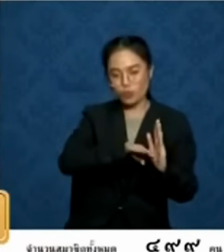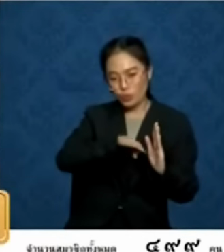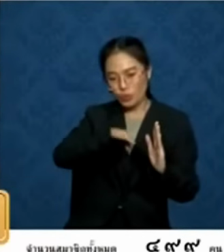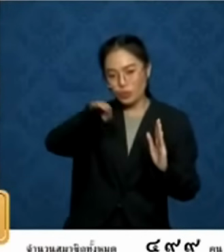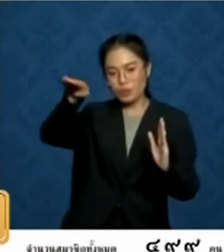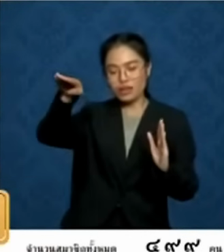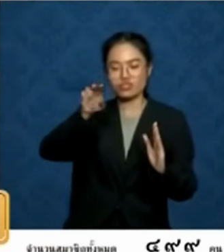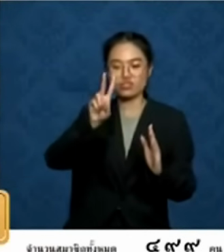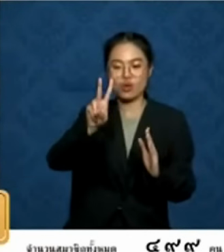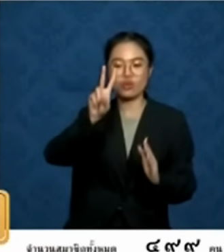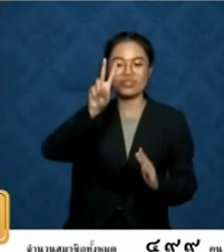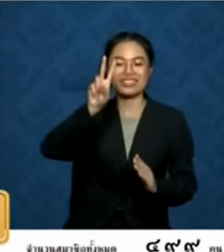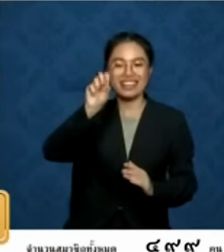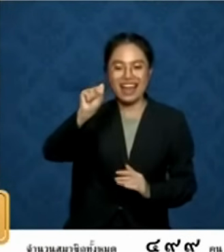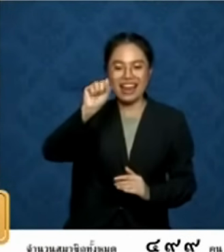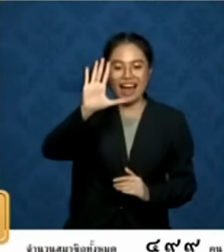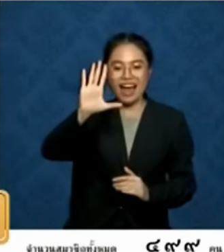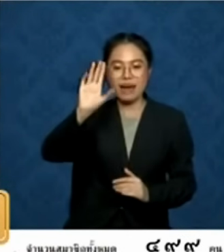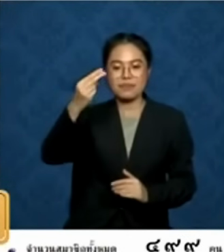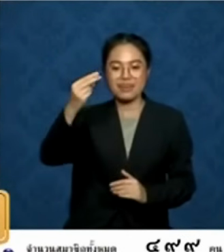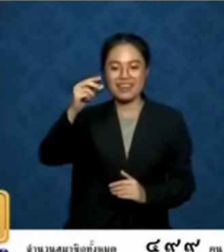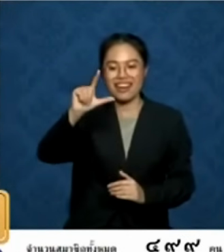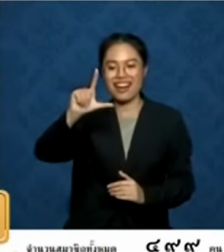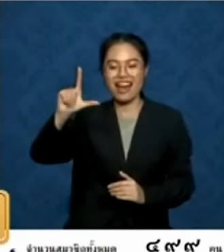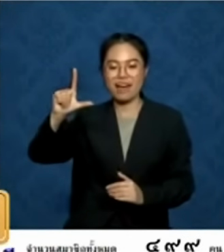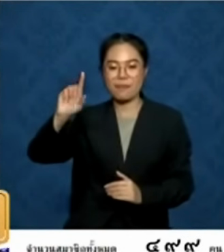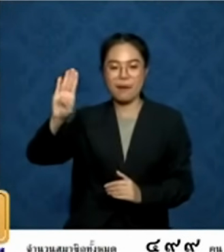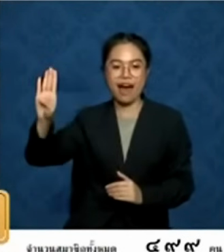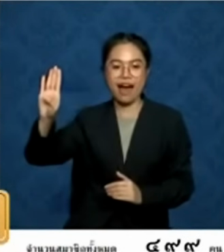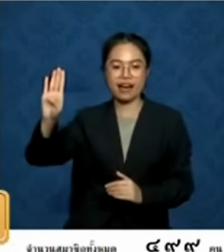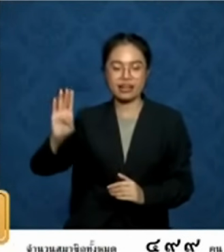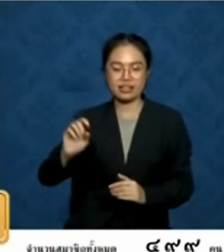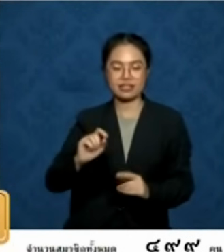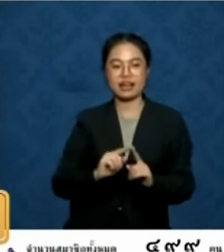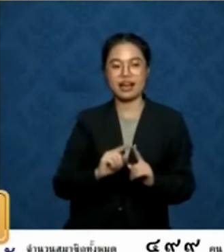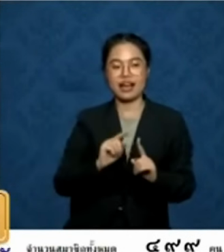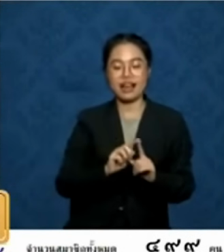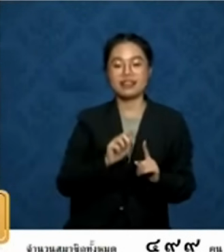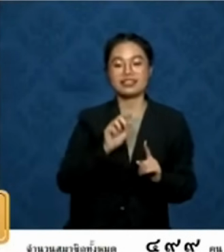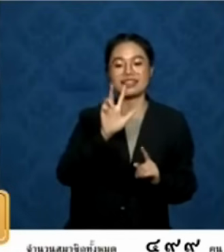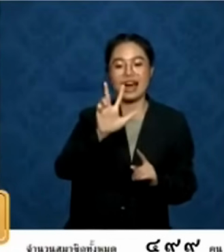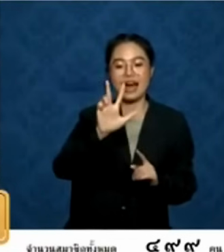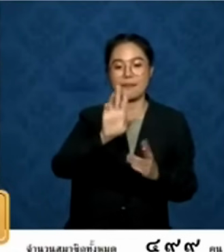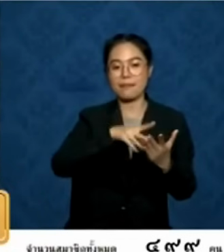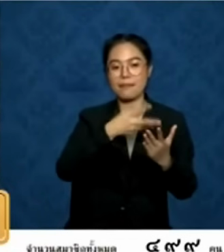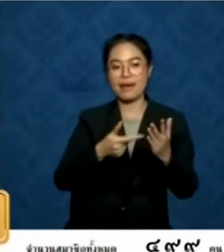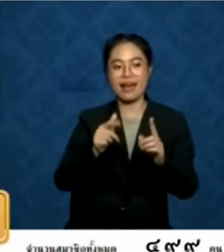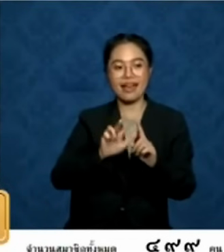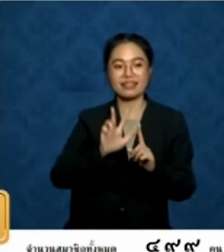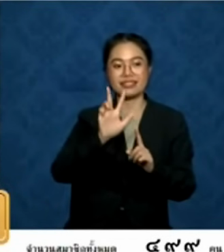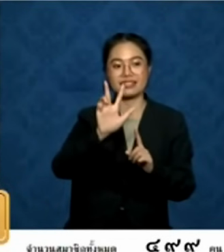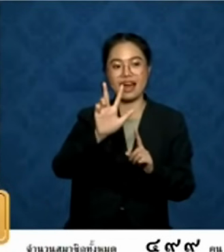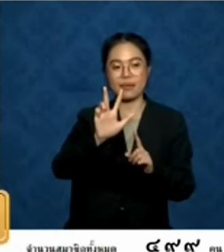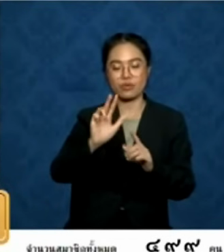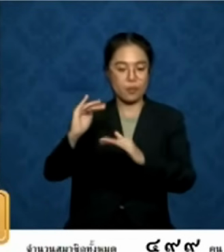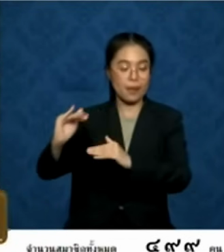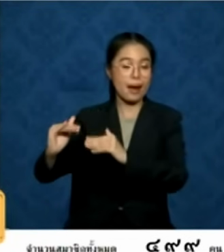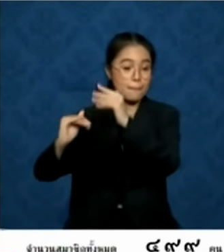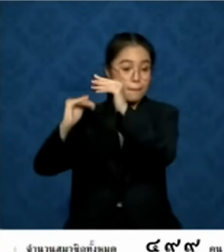250,000 ล้านบาทยุทธศาสตร์ที่3ด้านการพัฒนาและเสริมสร้างศักยภ